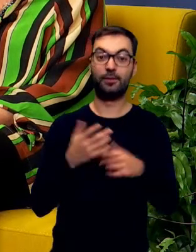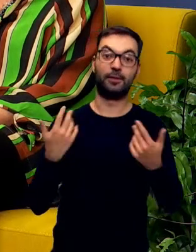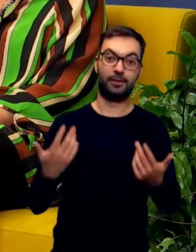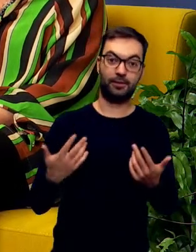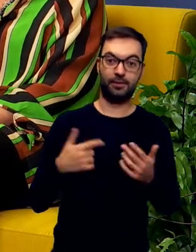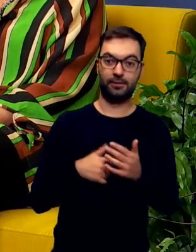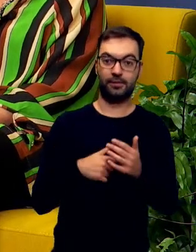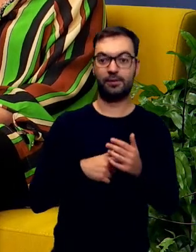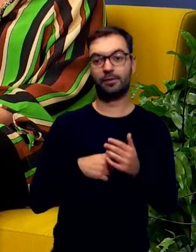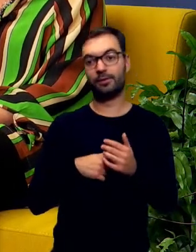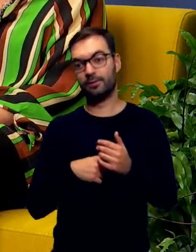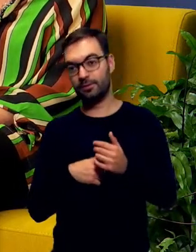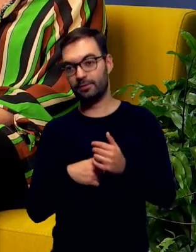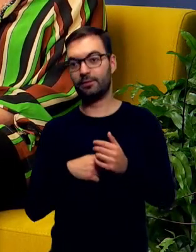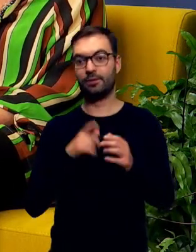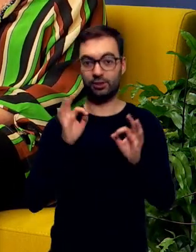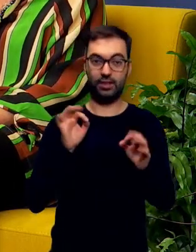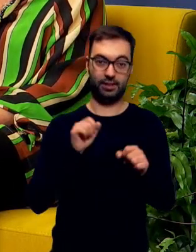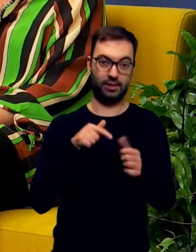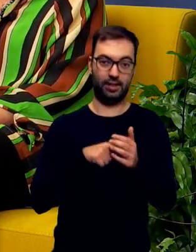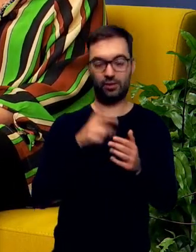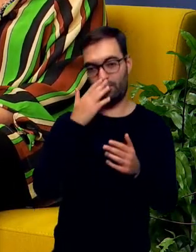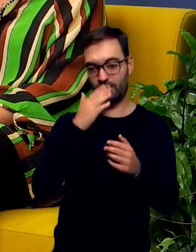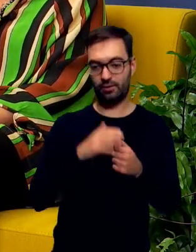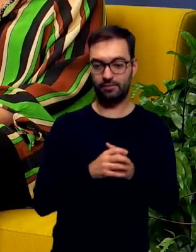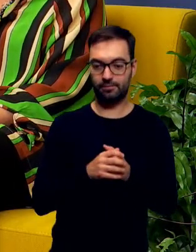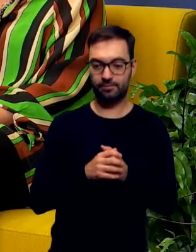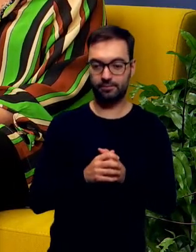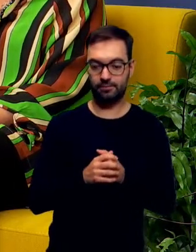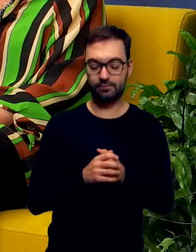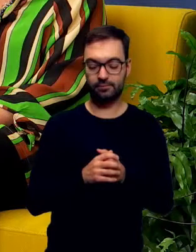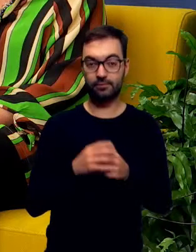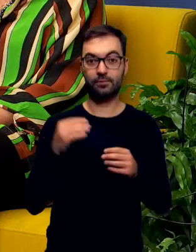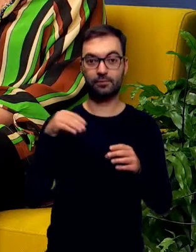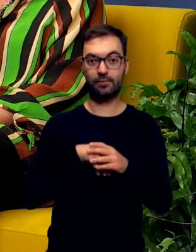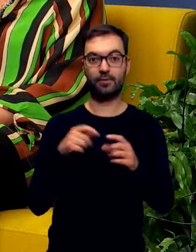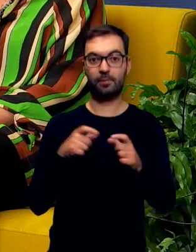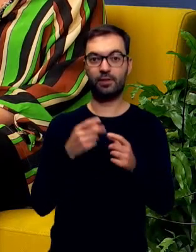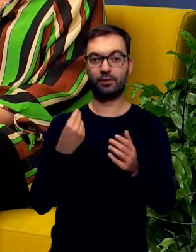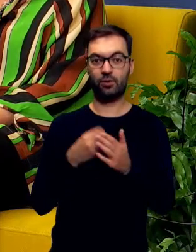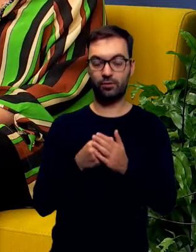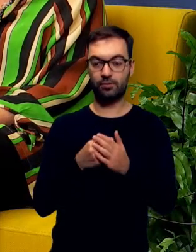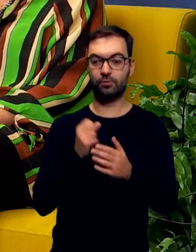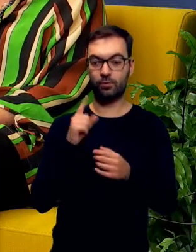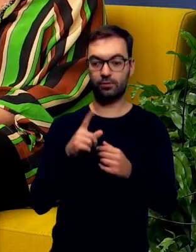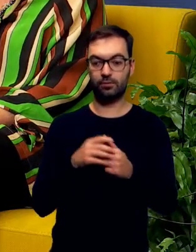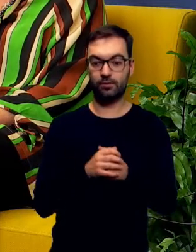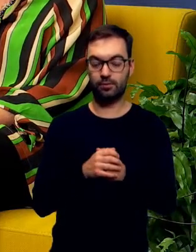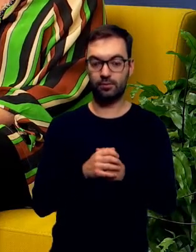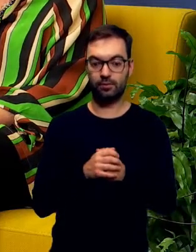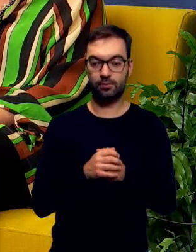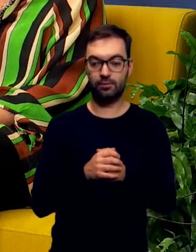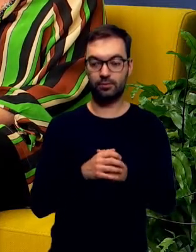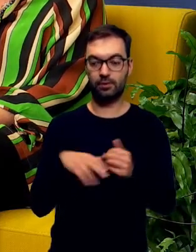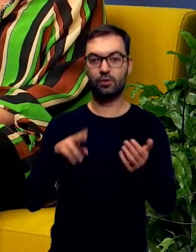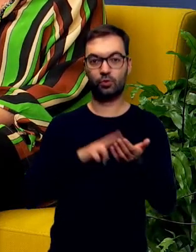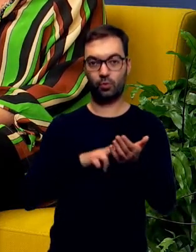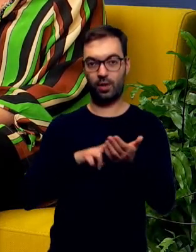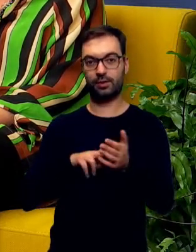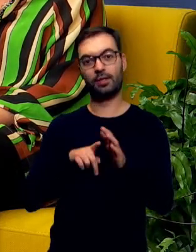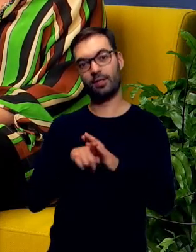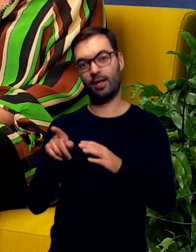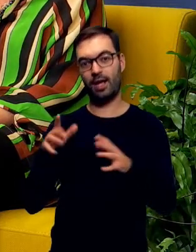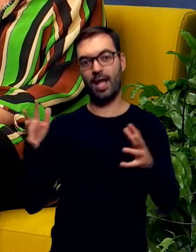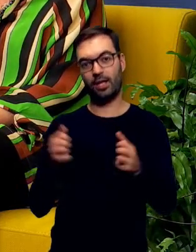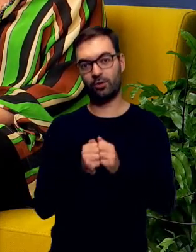No więc w pewnym sensie jest tak dziś. Znaczy w cenie biletu mamy odpowiednią składkę na